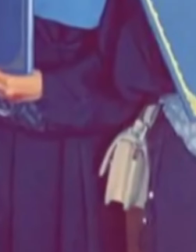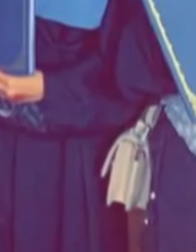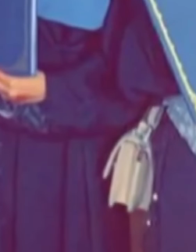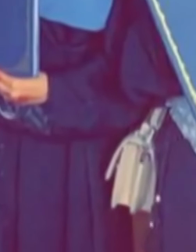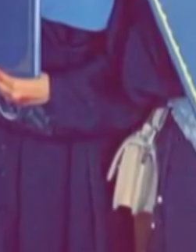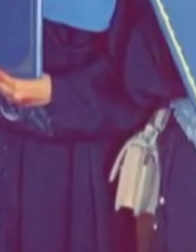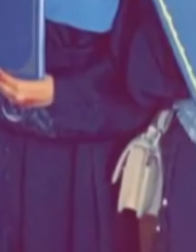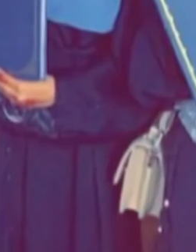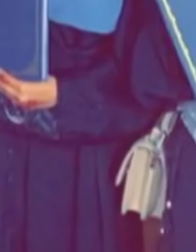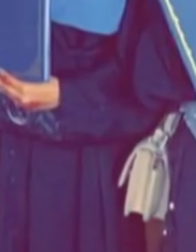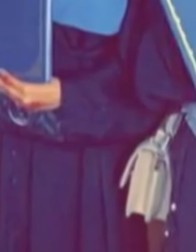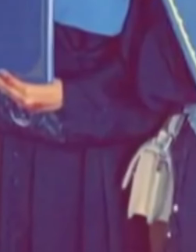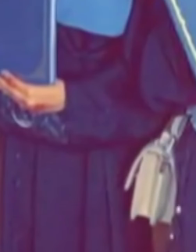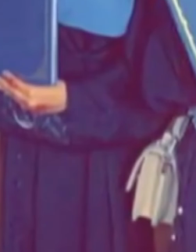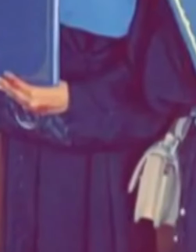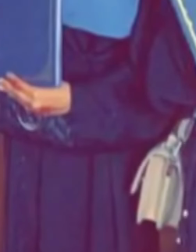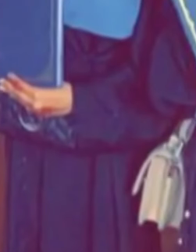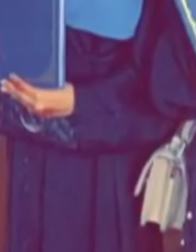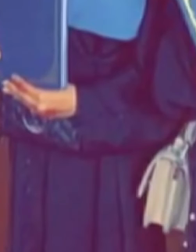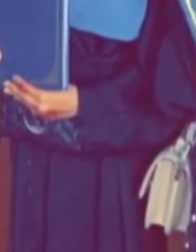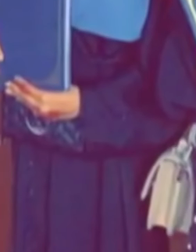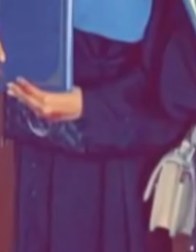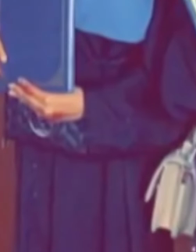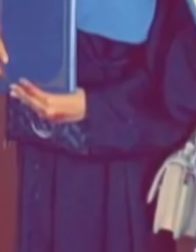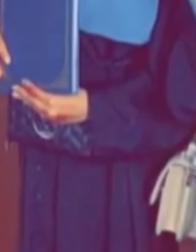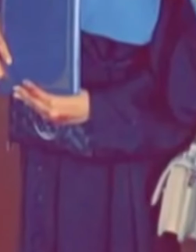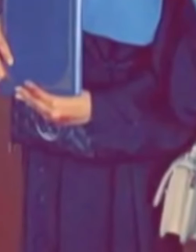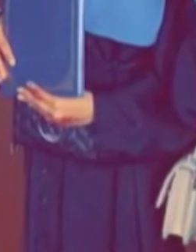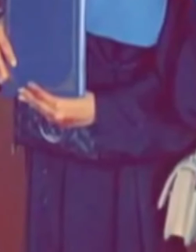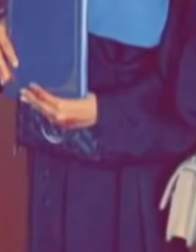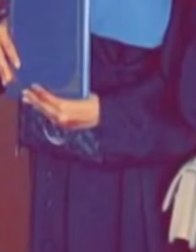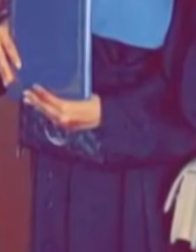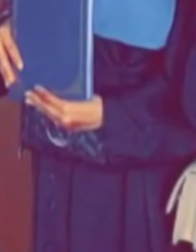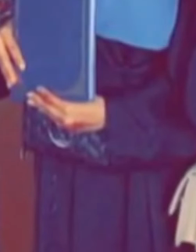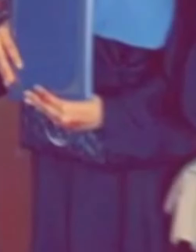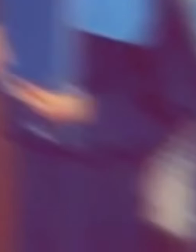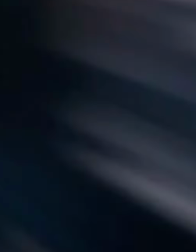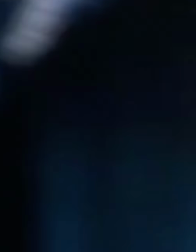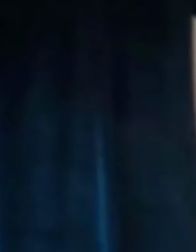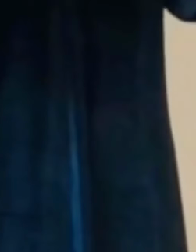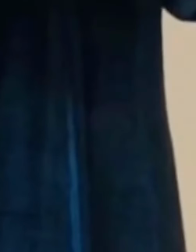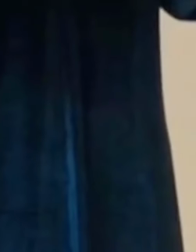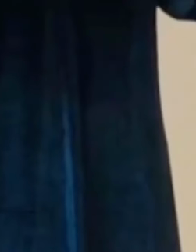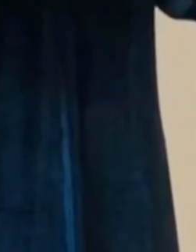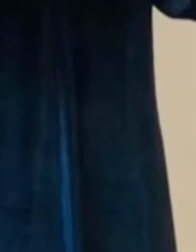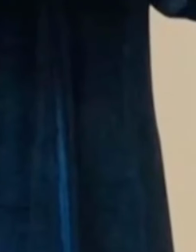diese Kopftuch mir genäht und mir nach Deutschland geschickt.